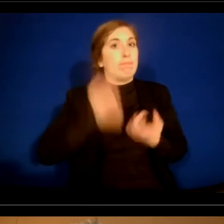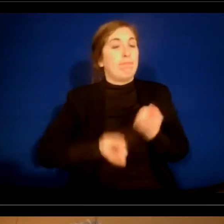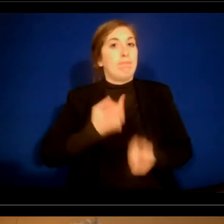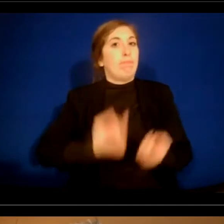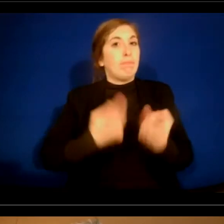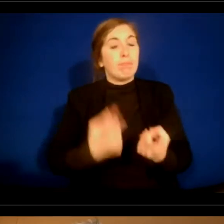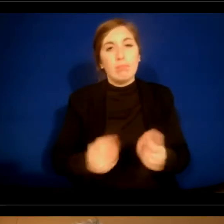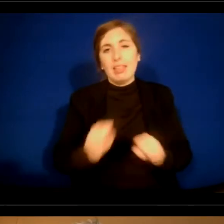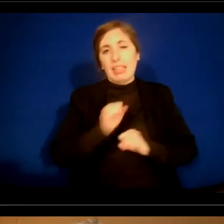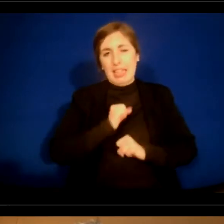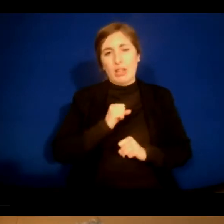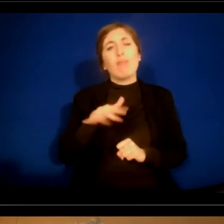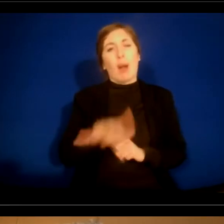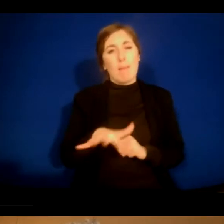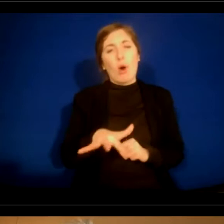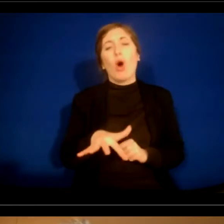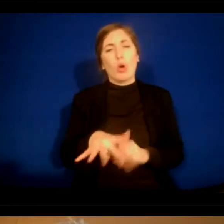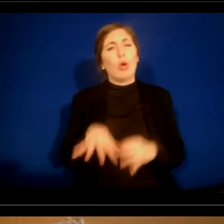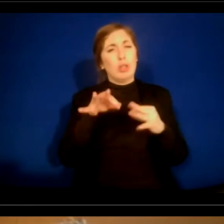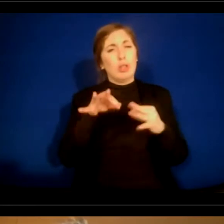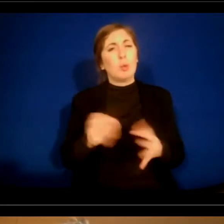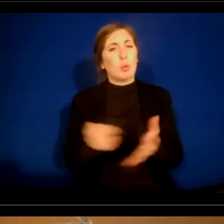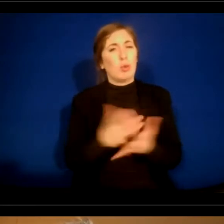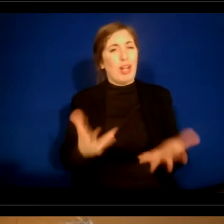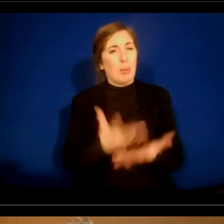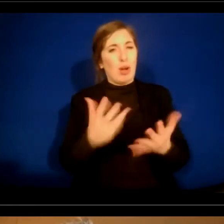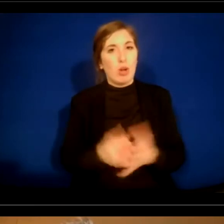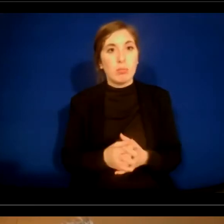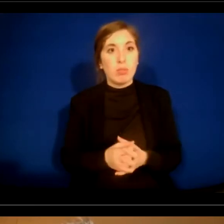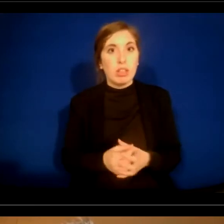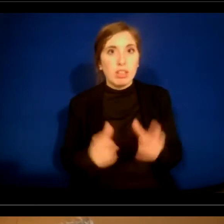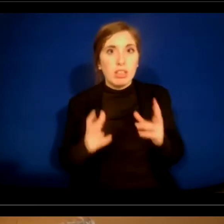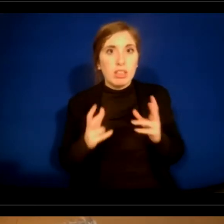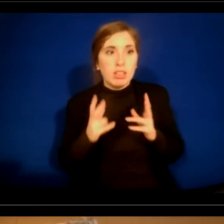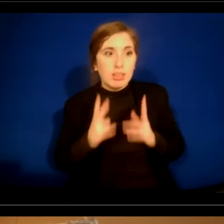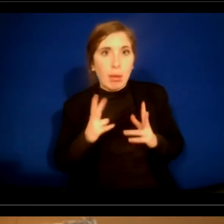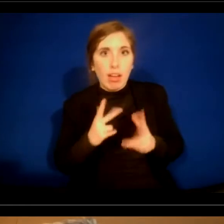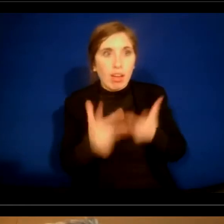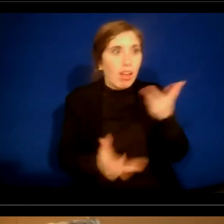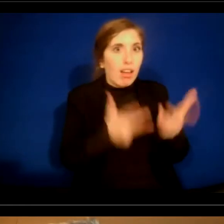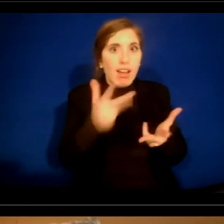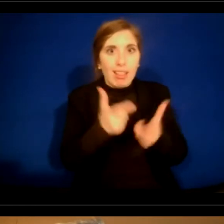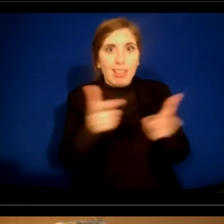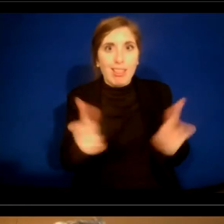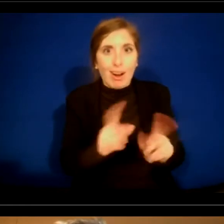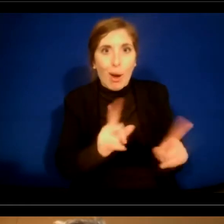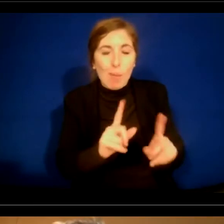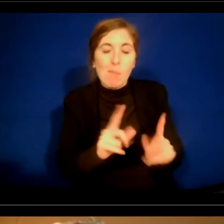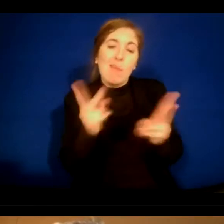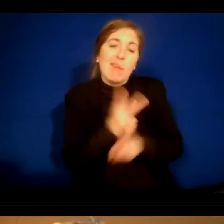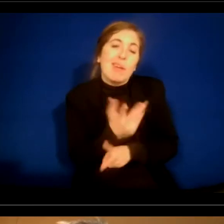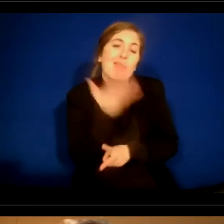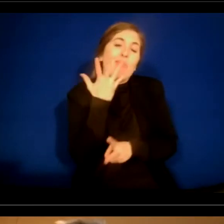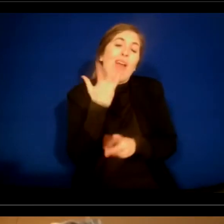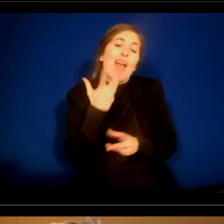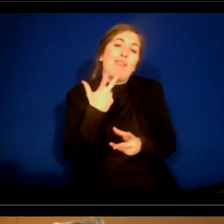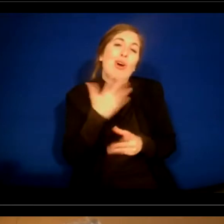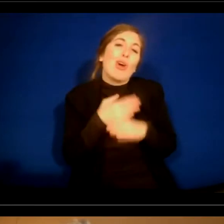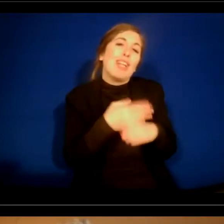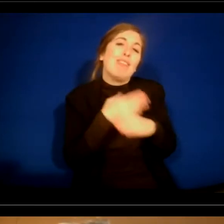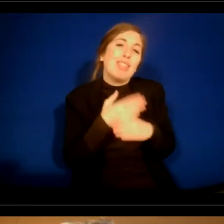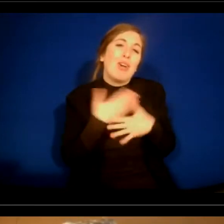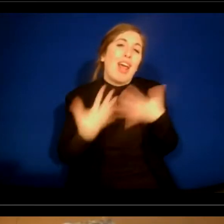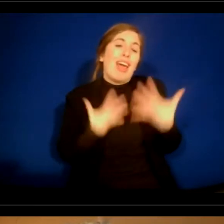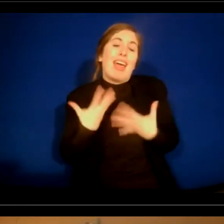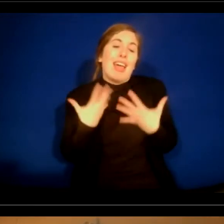qualcosa succederà. Spero di non aver parlato troppo, però insomma ci tenevo a condividere almeno a livello emotivo e così un